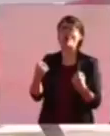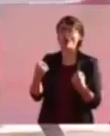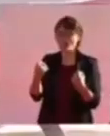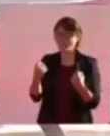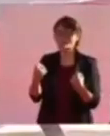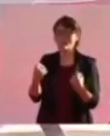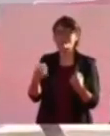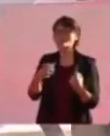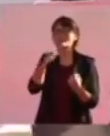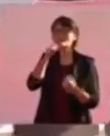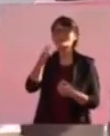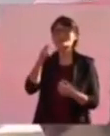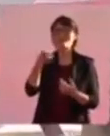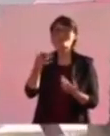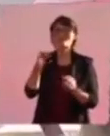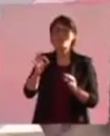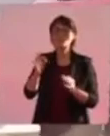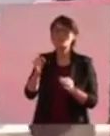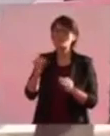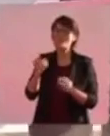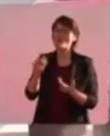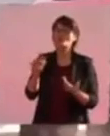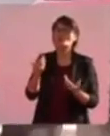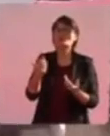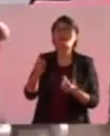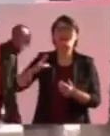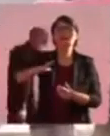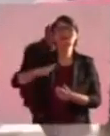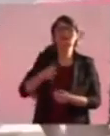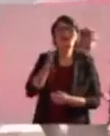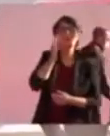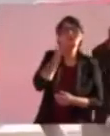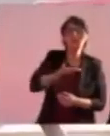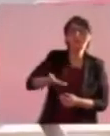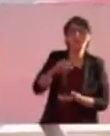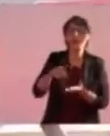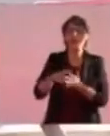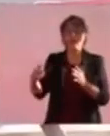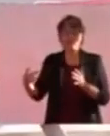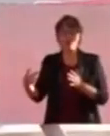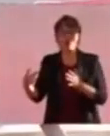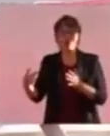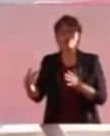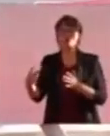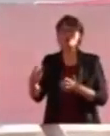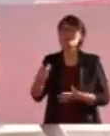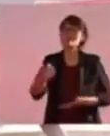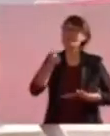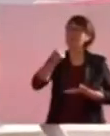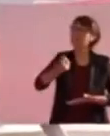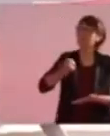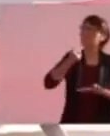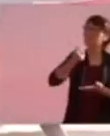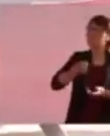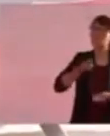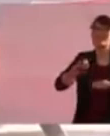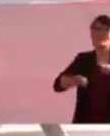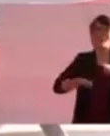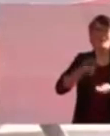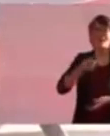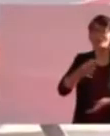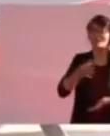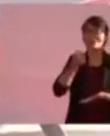tecnologiche e organizzazione dipartimentale aziendale investire investire investire